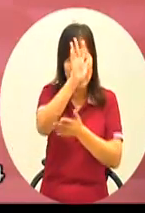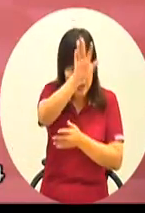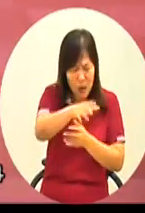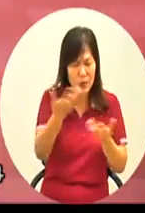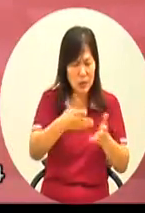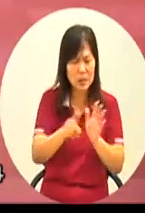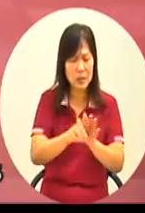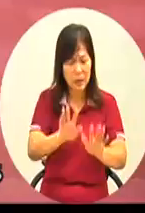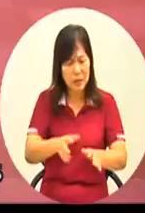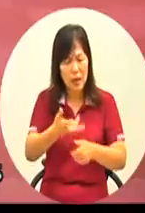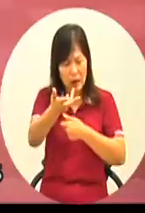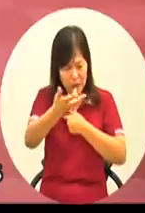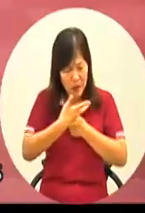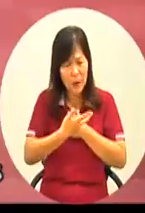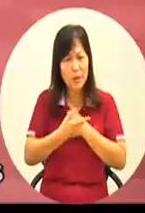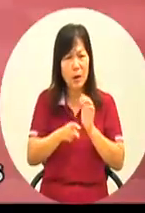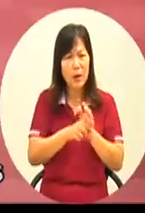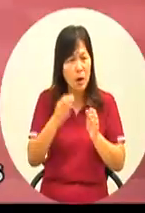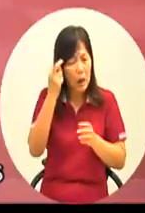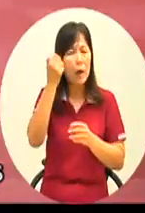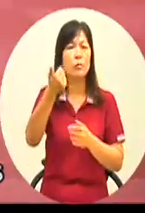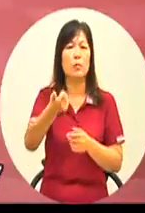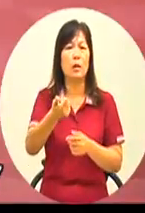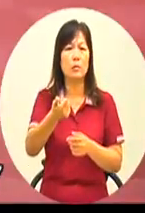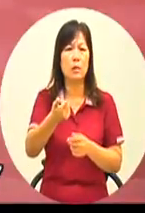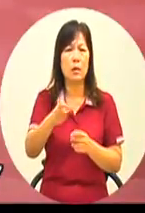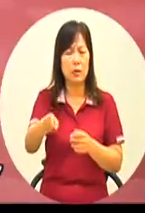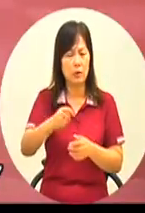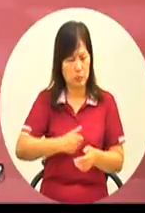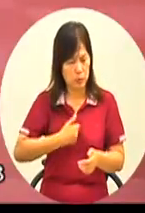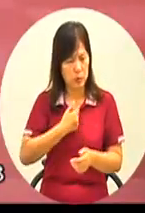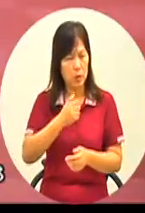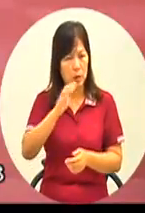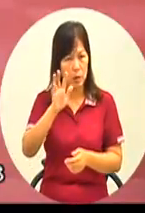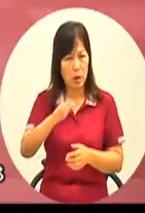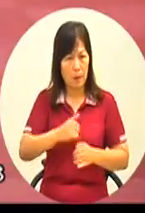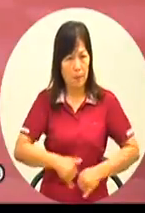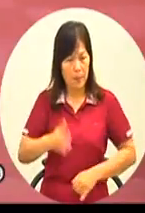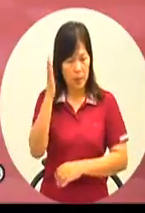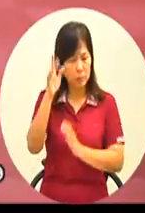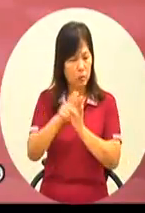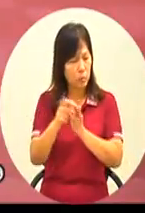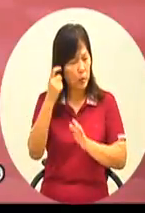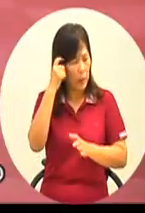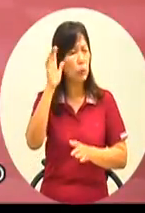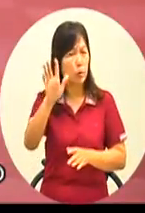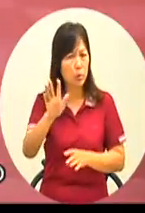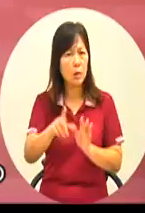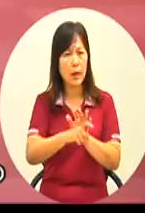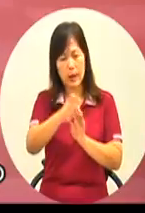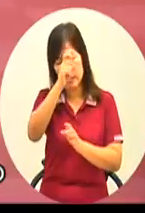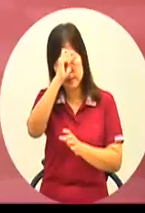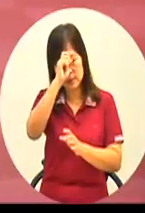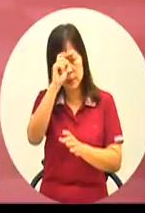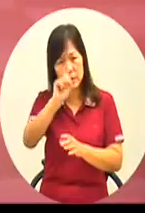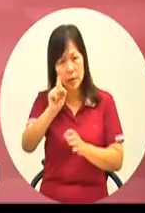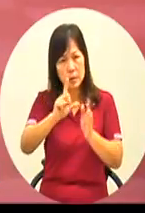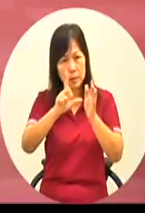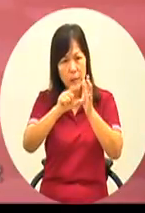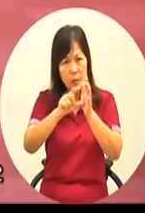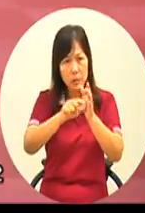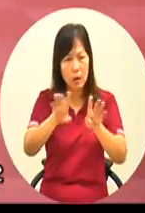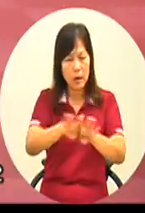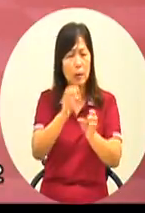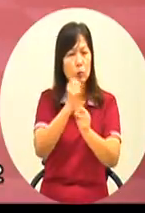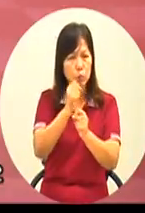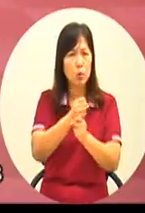爱讲一下，互我感觉到，哎，你的诚意，民政局的有感，你希望在哪一个时候启动没